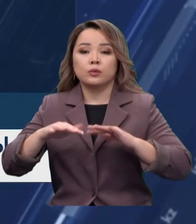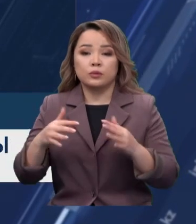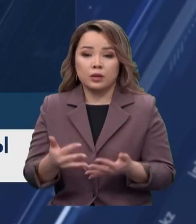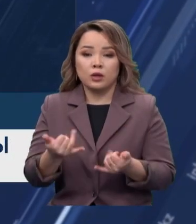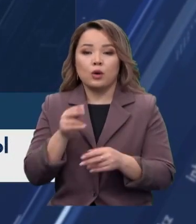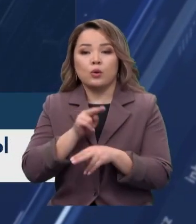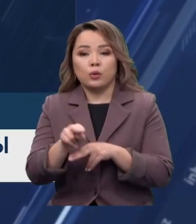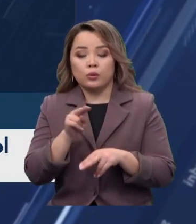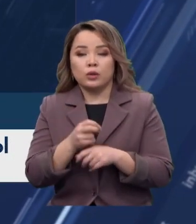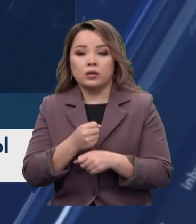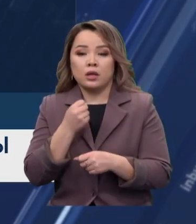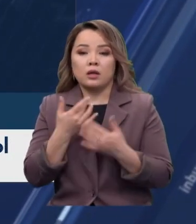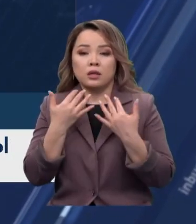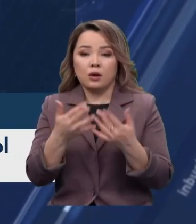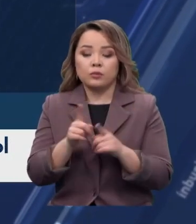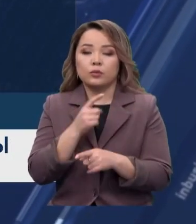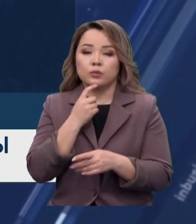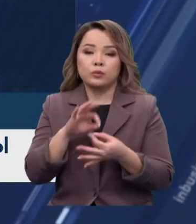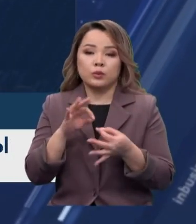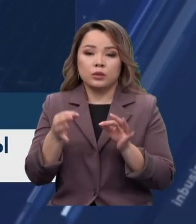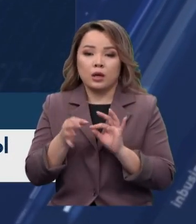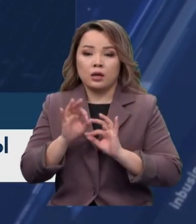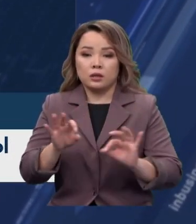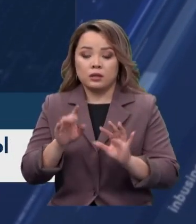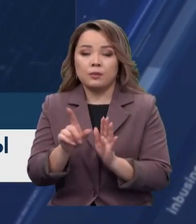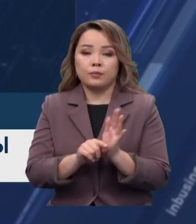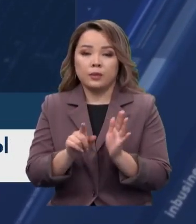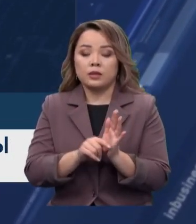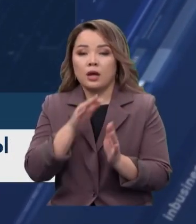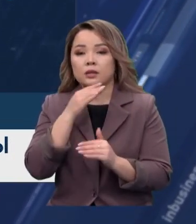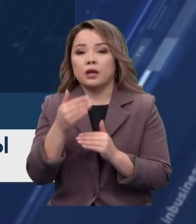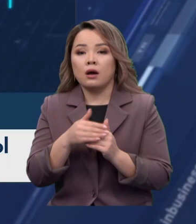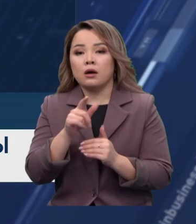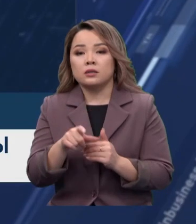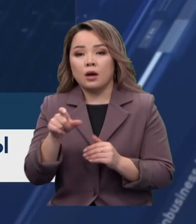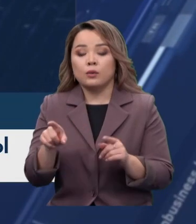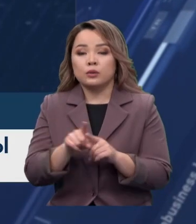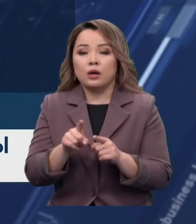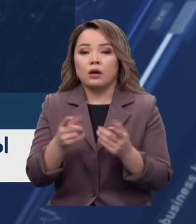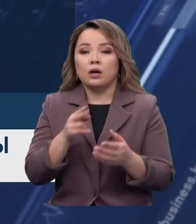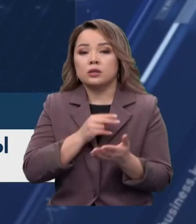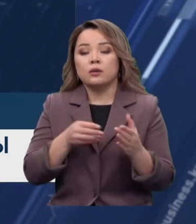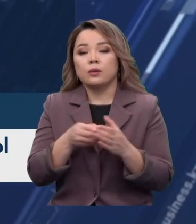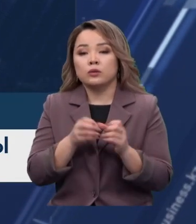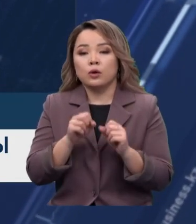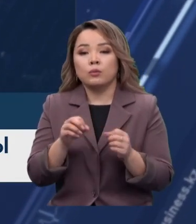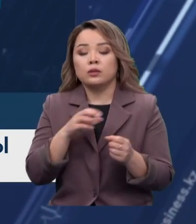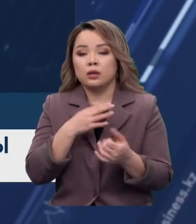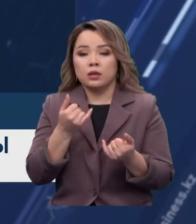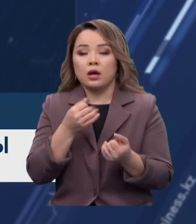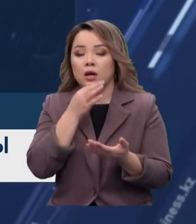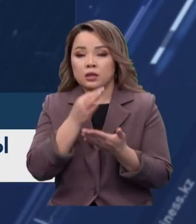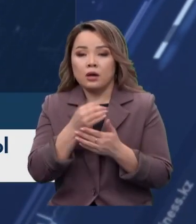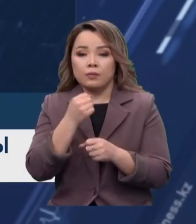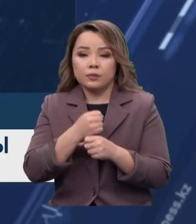Оларды үйрету де, қатаң талап қою да қиын деп айтады. Сондықтан зейнеткерлігі таяп қалған адамдарға қай салаларда жұмыс табуға болатын қатаң